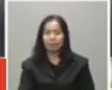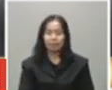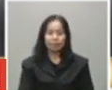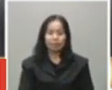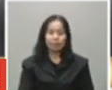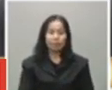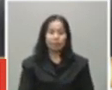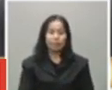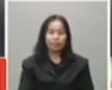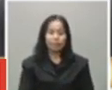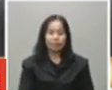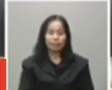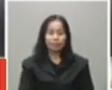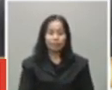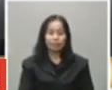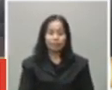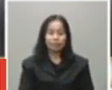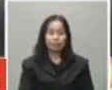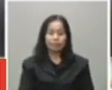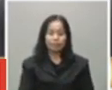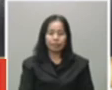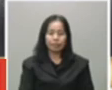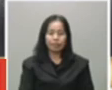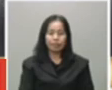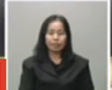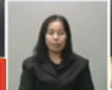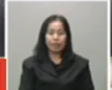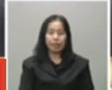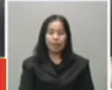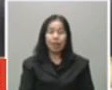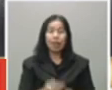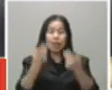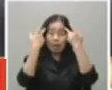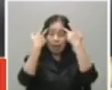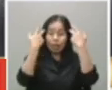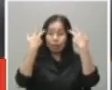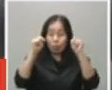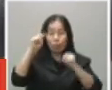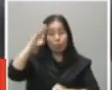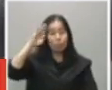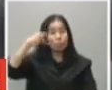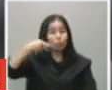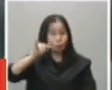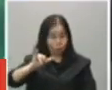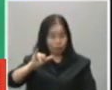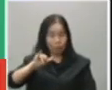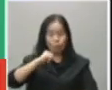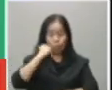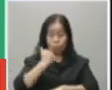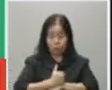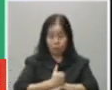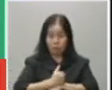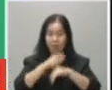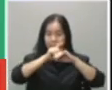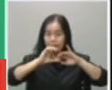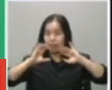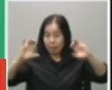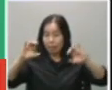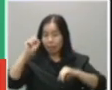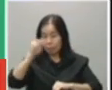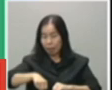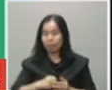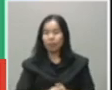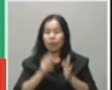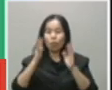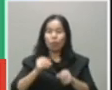ท่านประธานที่เคารพครับพลเอกประยุทธ์จันทร์โอชาเป็นหัวหน้ารัฐบาลที่สื่อมวลชนให้สมญานามว่